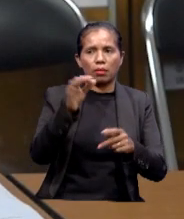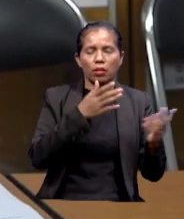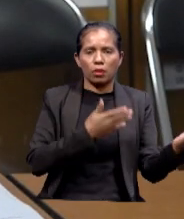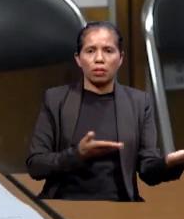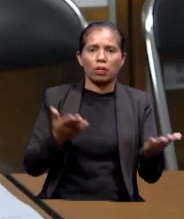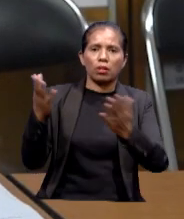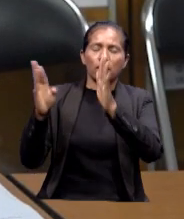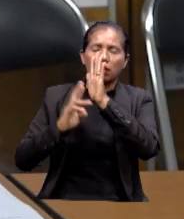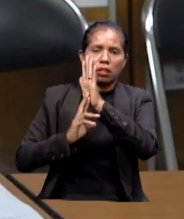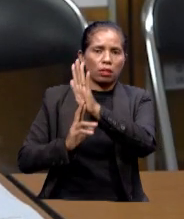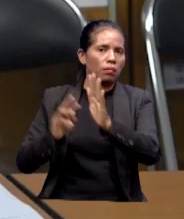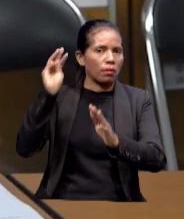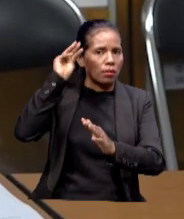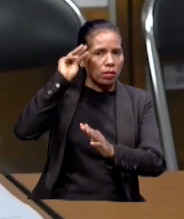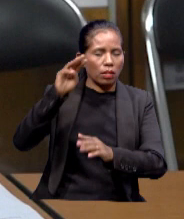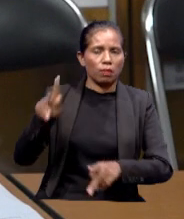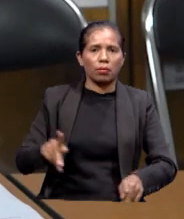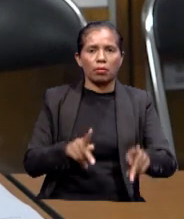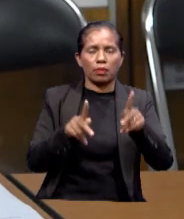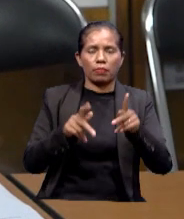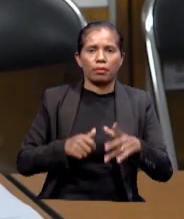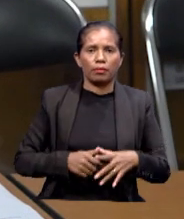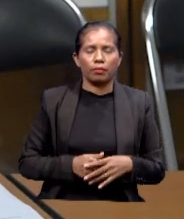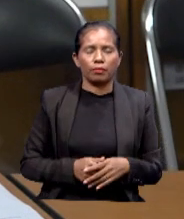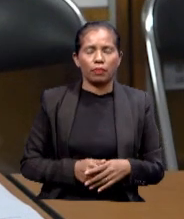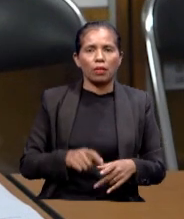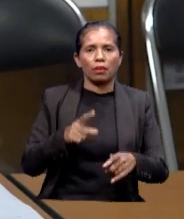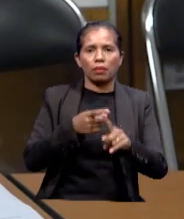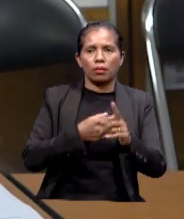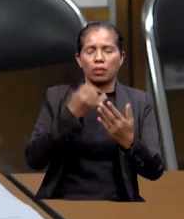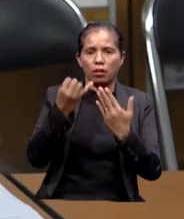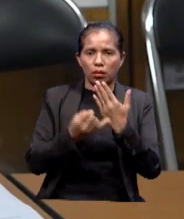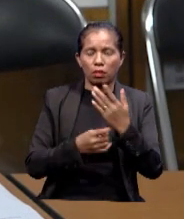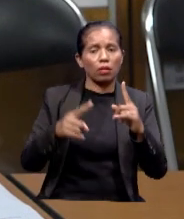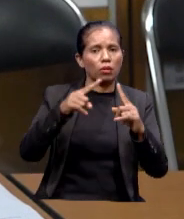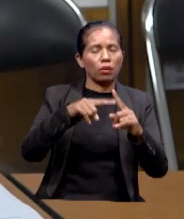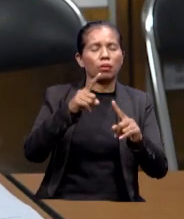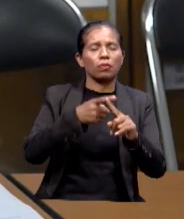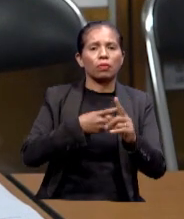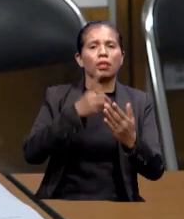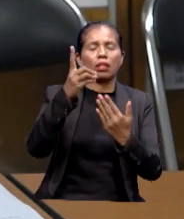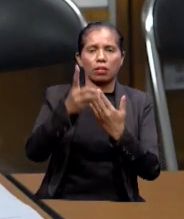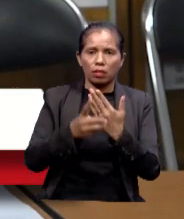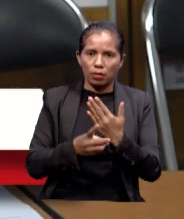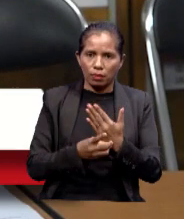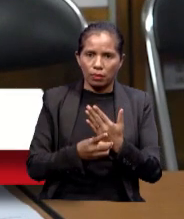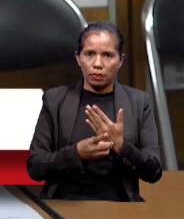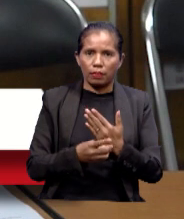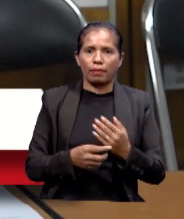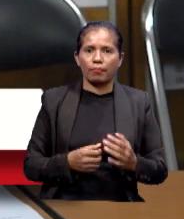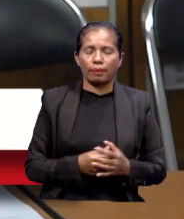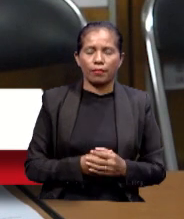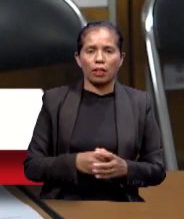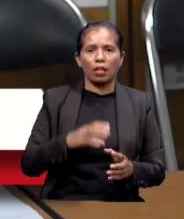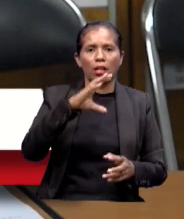relatório ba Ministério Público. Iha janeiro metoi dezembro fim de dezembro né